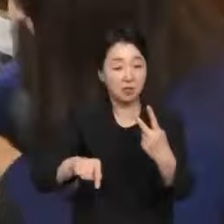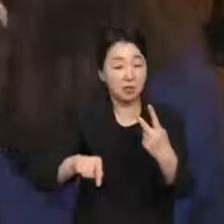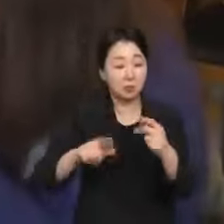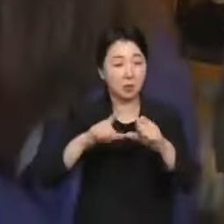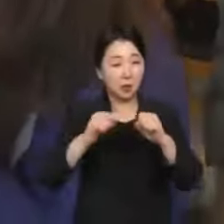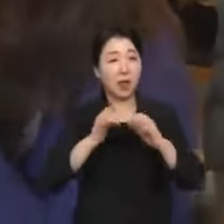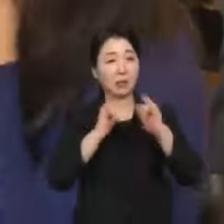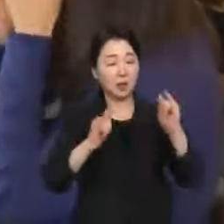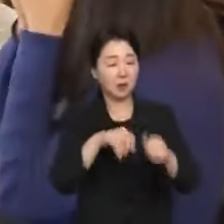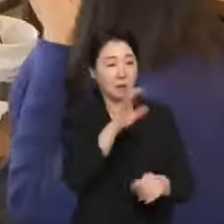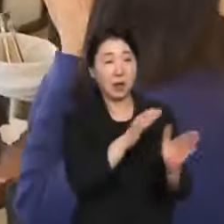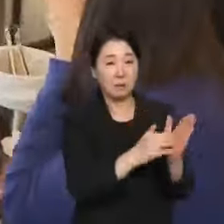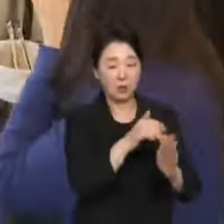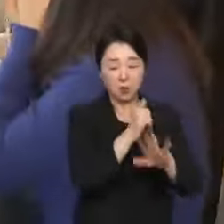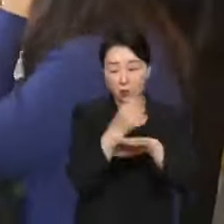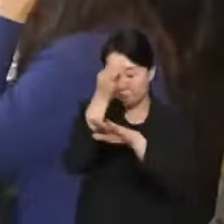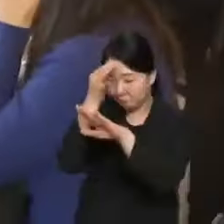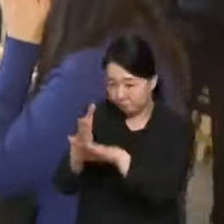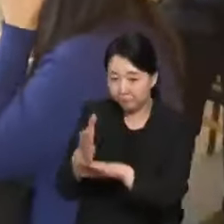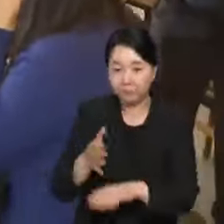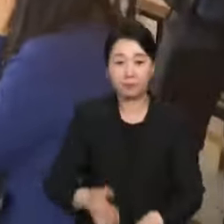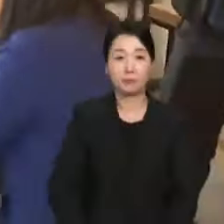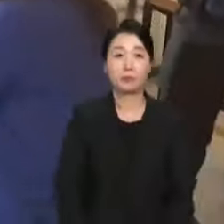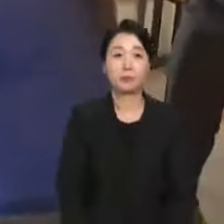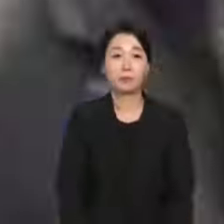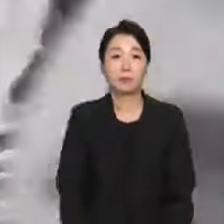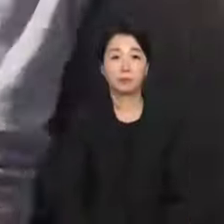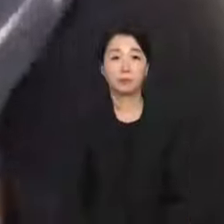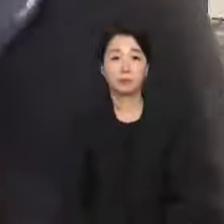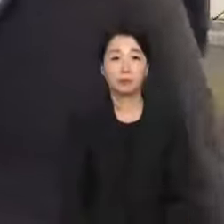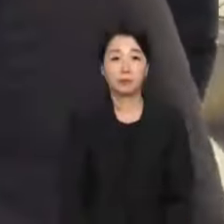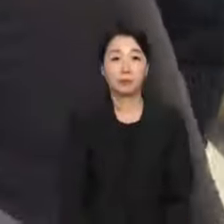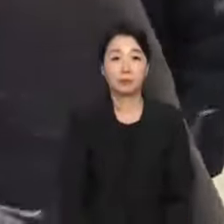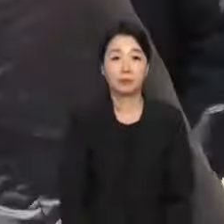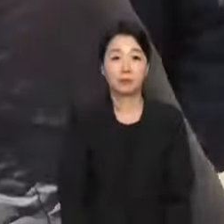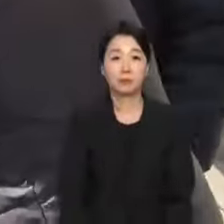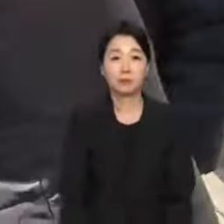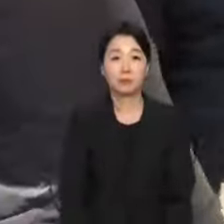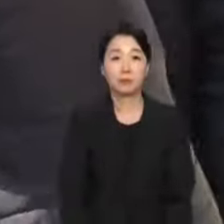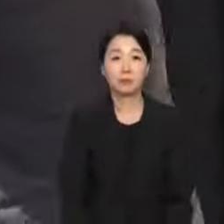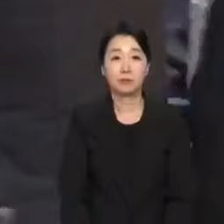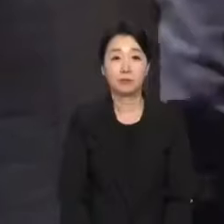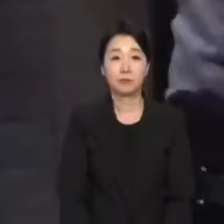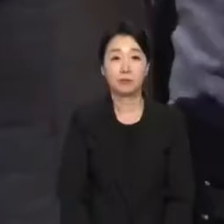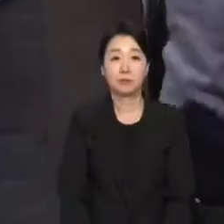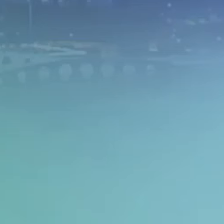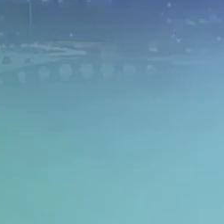계양구민이라고 지적하자 사과의 뜻을 밝혔습니다. JTBC 구혜진입니다.